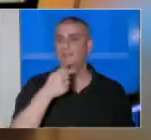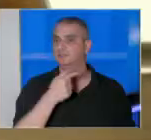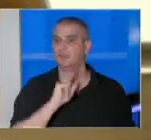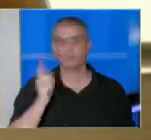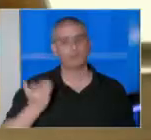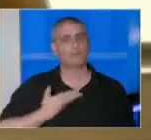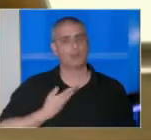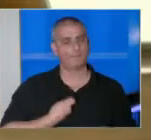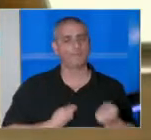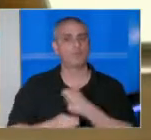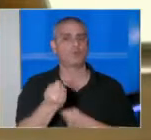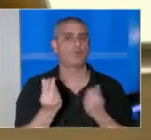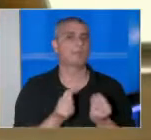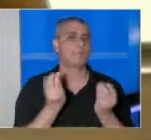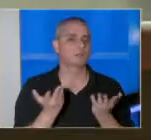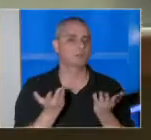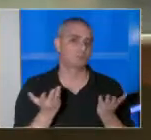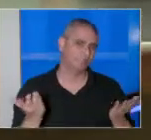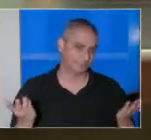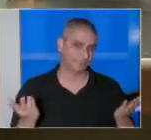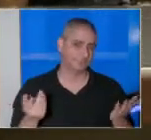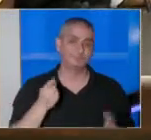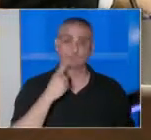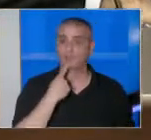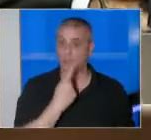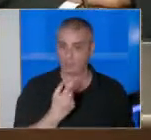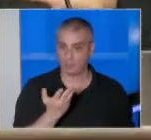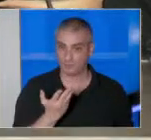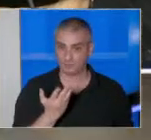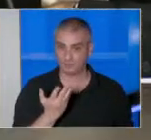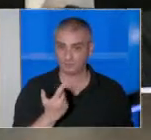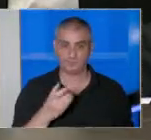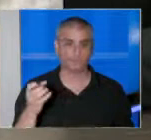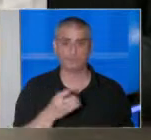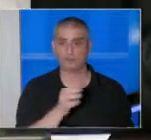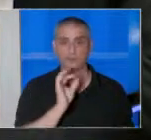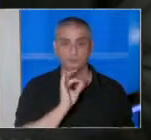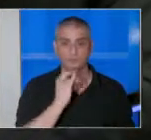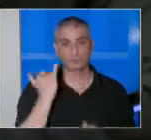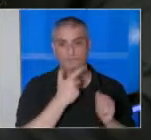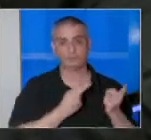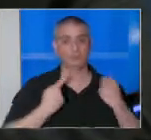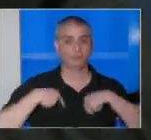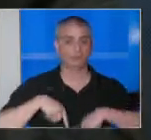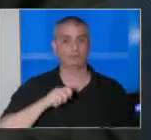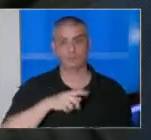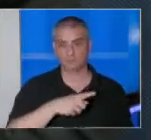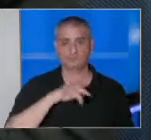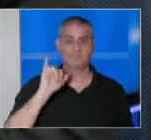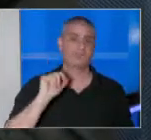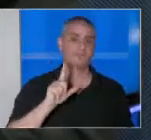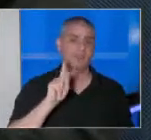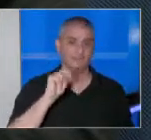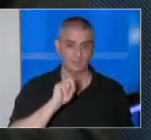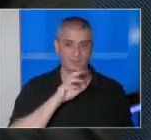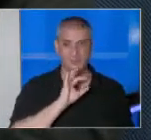שהם מקבלים משהו בתמורה מהצד השני. אני צריך לומר, נגיד המינוי שהביא יושב ראש הכנסת יריב לוין